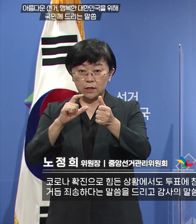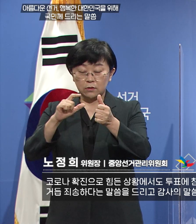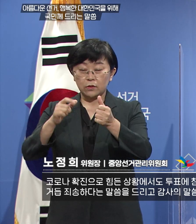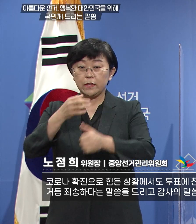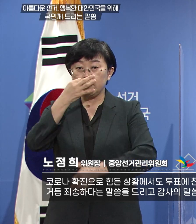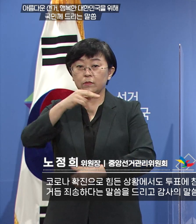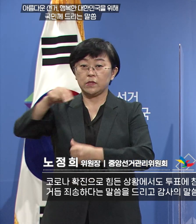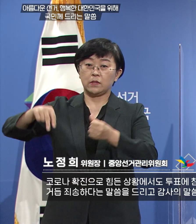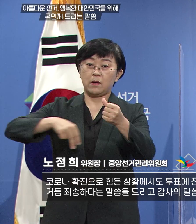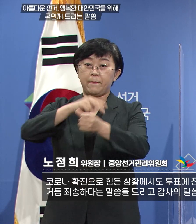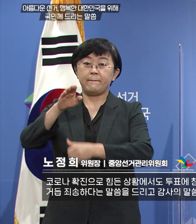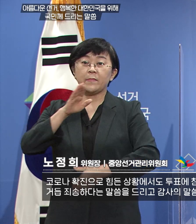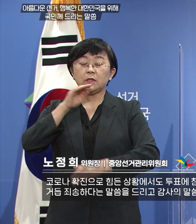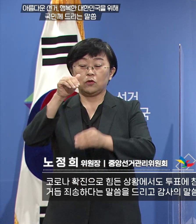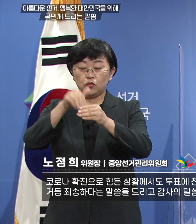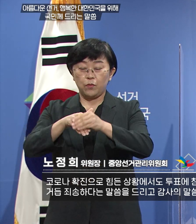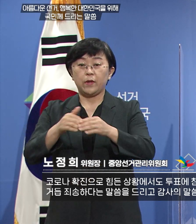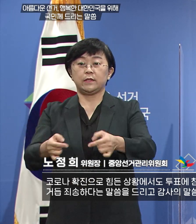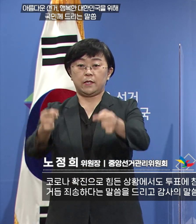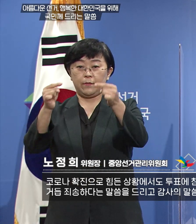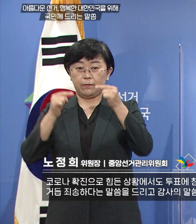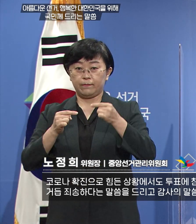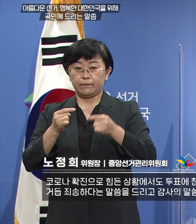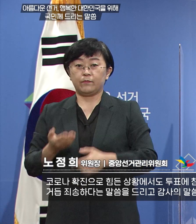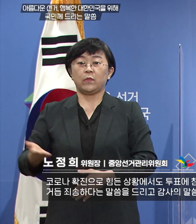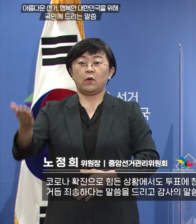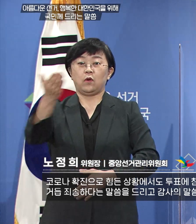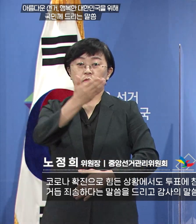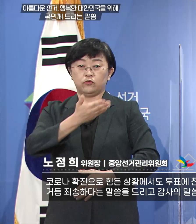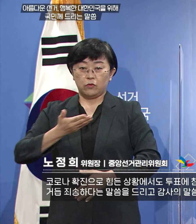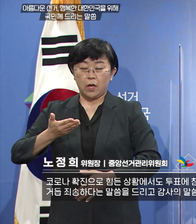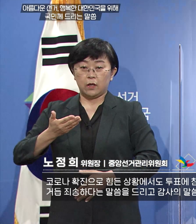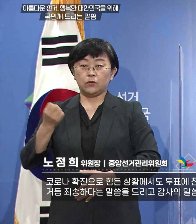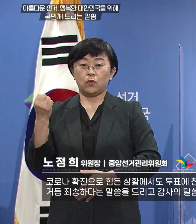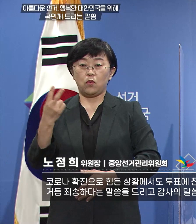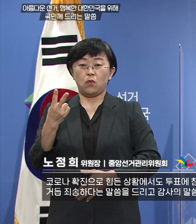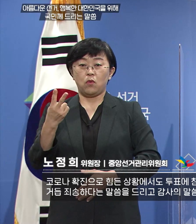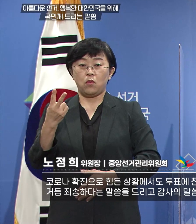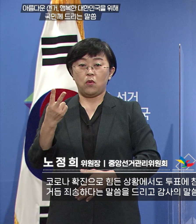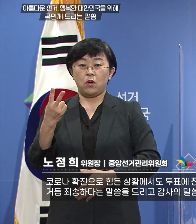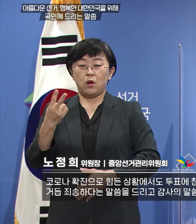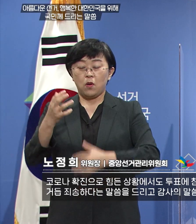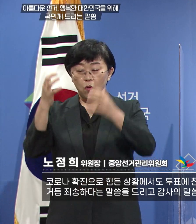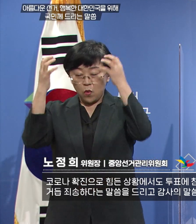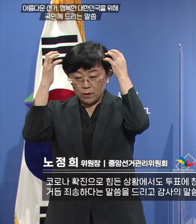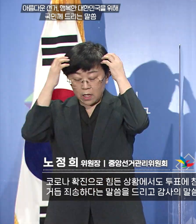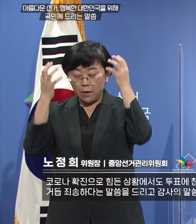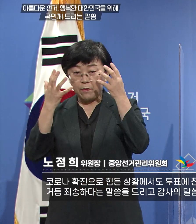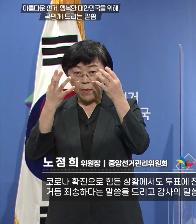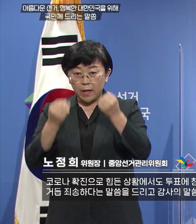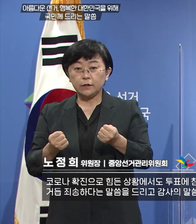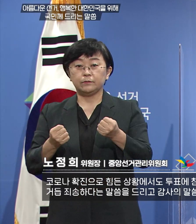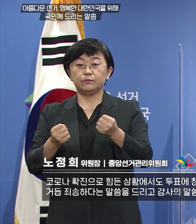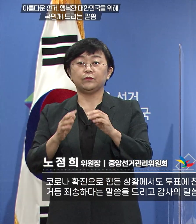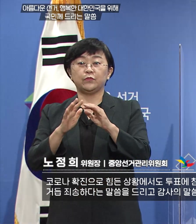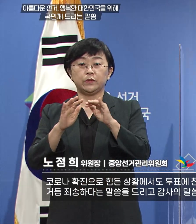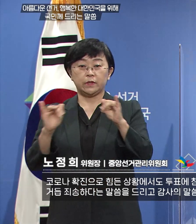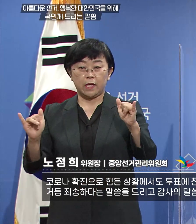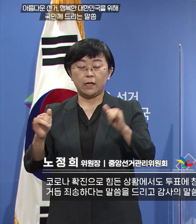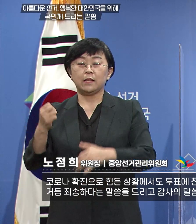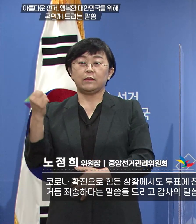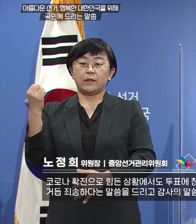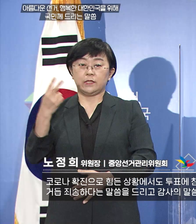상황에서도 투표에 참여해 주신 유권자들과 고생해 주신 분들께